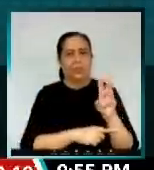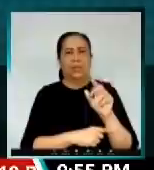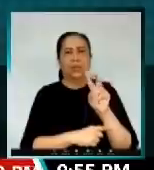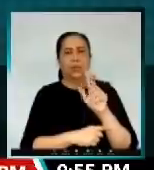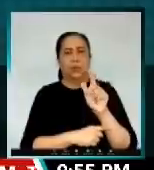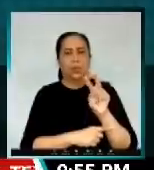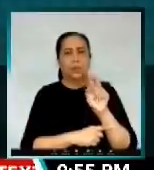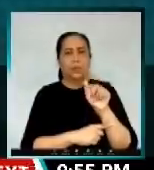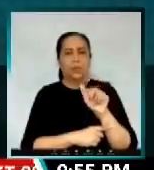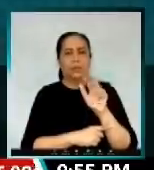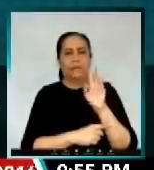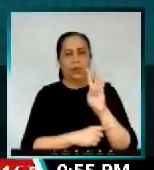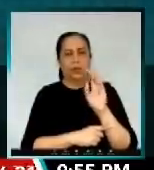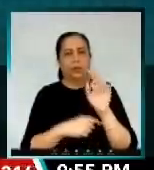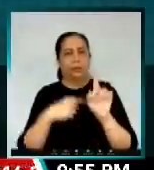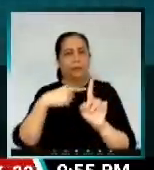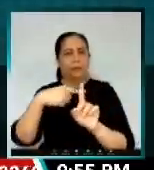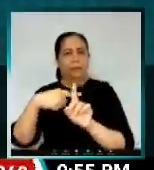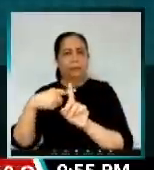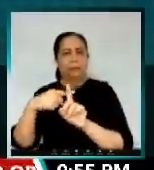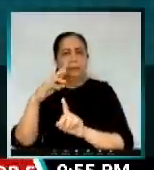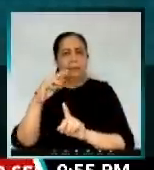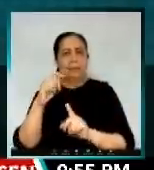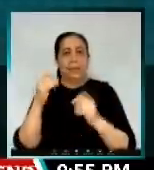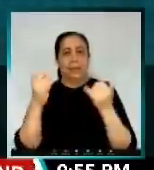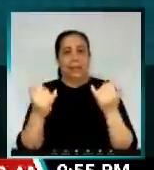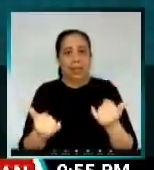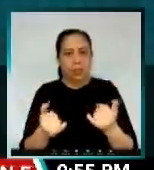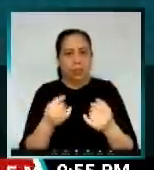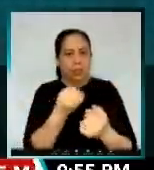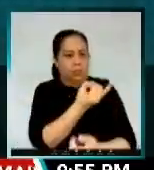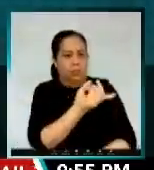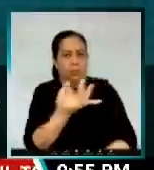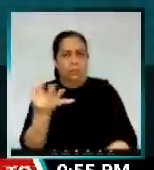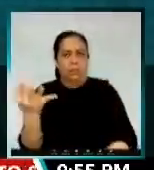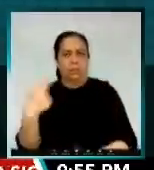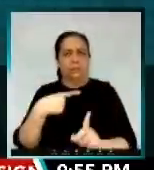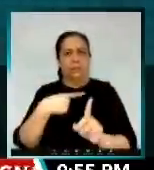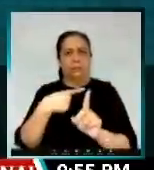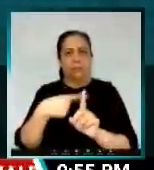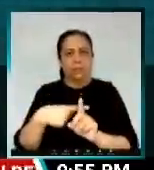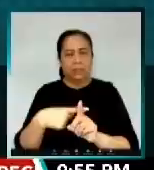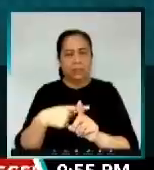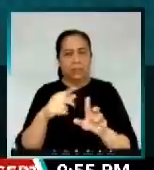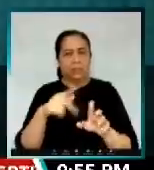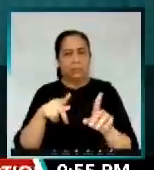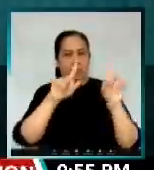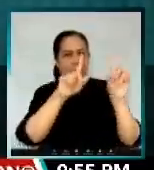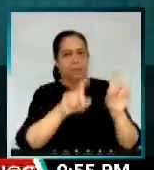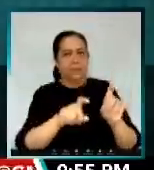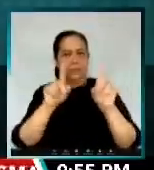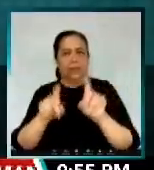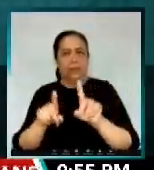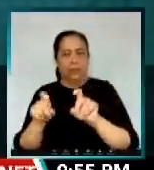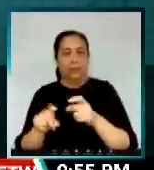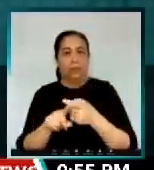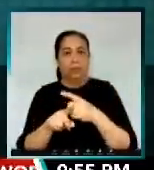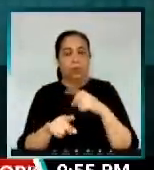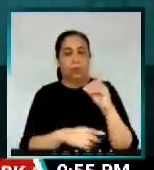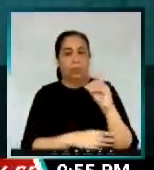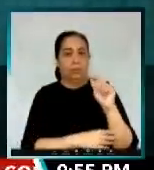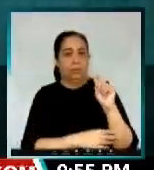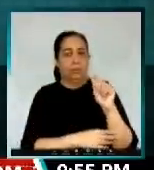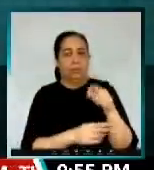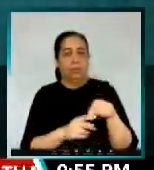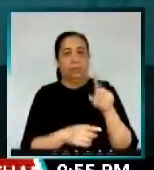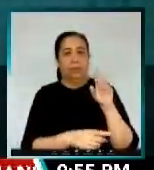20.4% positivity rate ngayong araw o yung bilang ng mga nagpo-positibo sa mga tinetest. Batay sa datos ng Department of